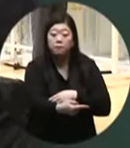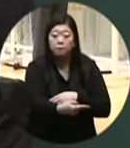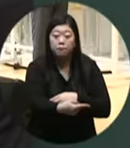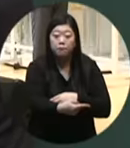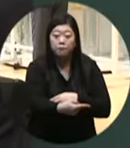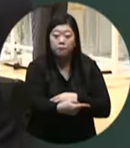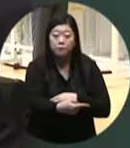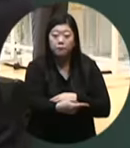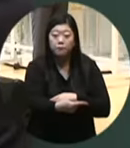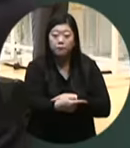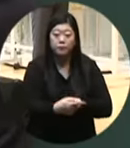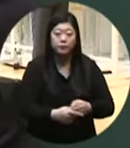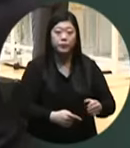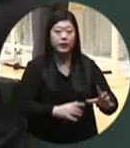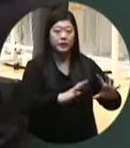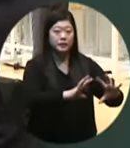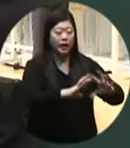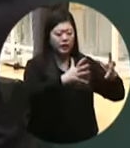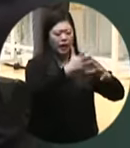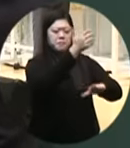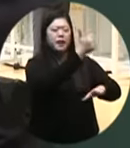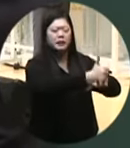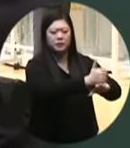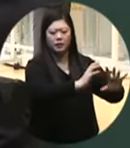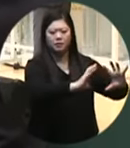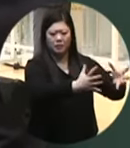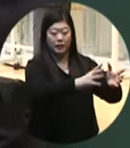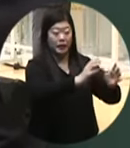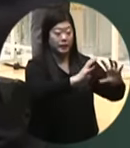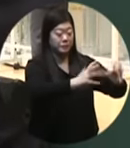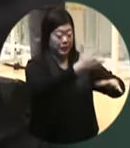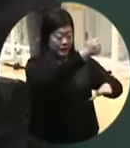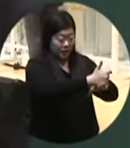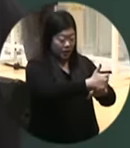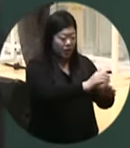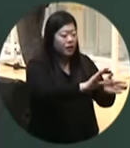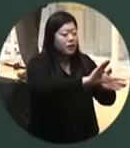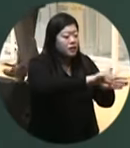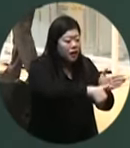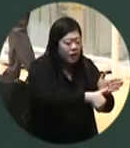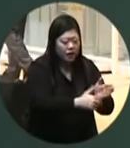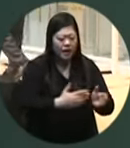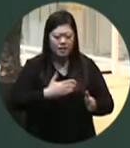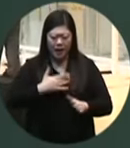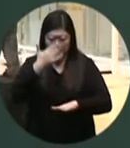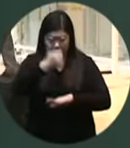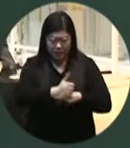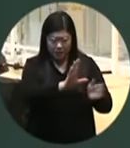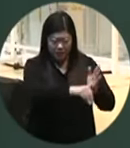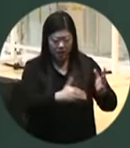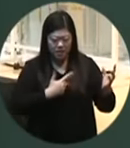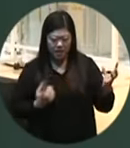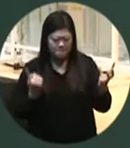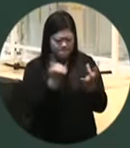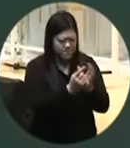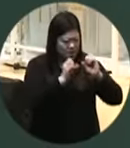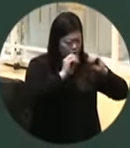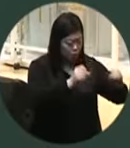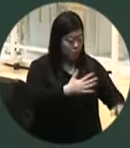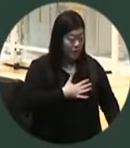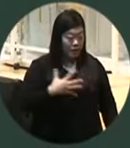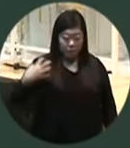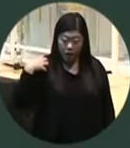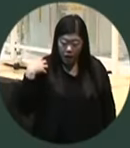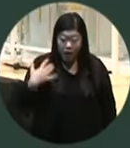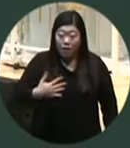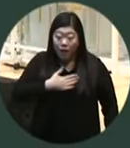이 마지막 사역을 하게 되는 여기에 감격이 있어야 돼요. In this last age, you as the people of people who are saved must have